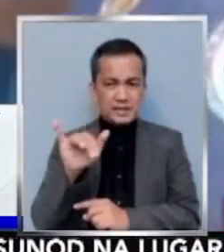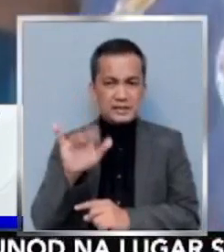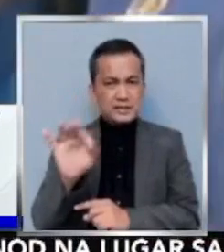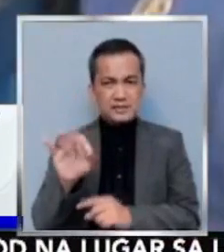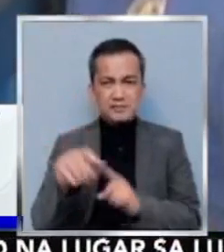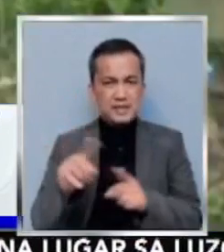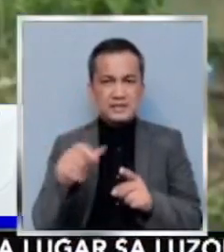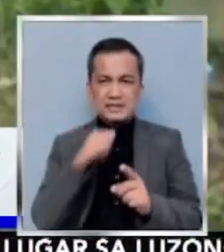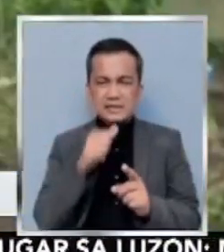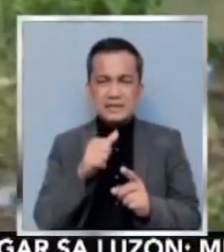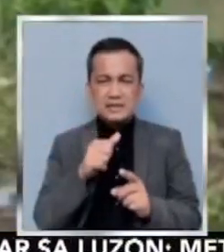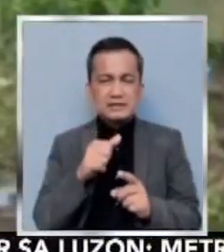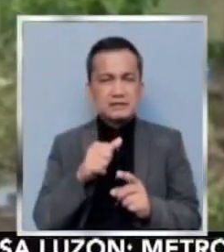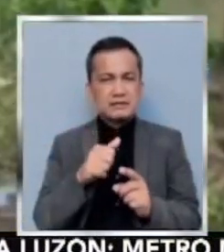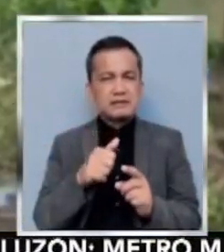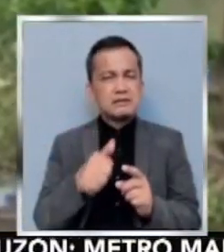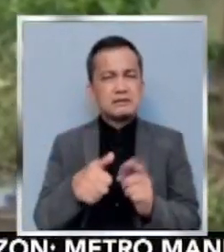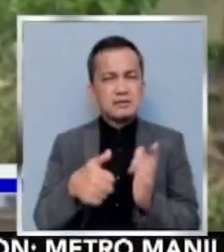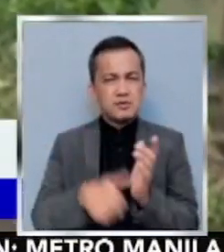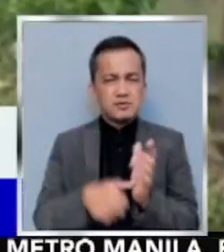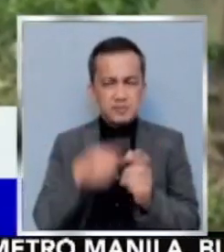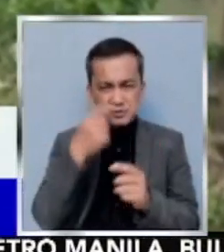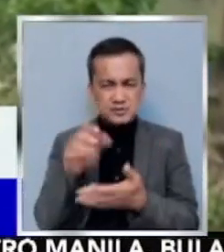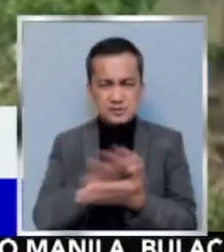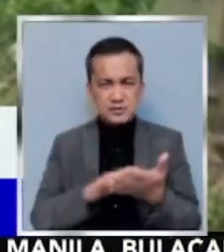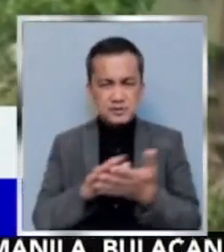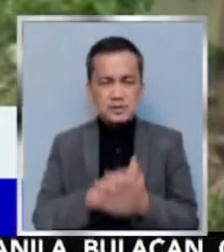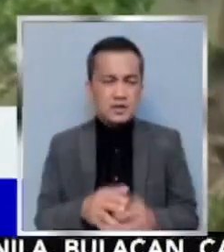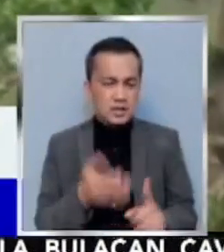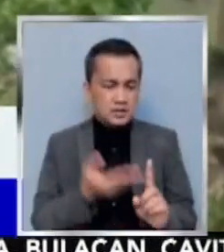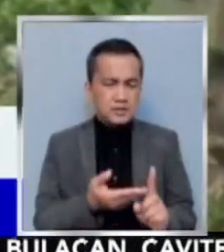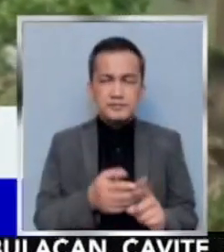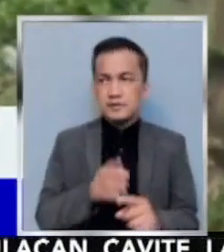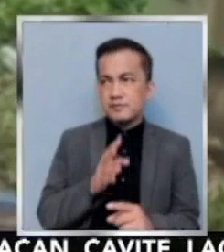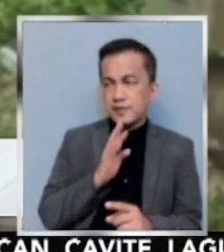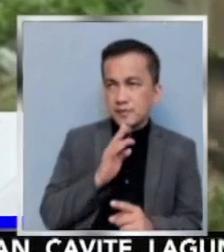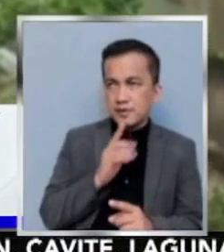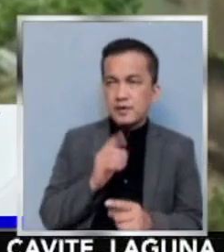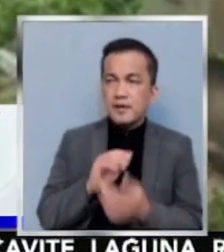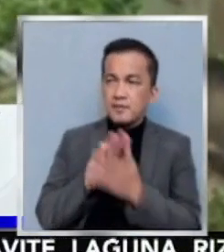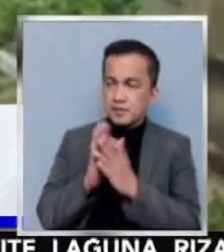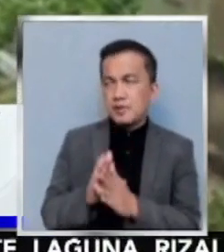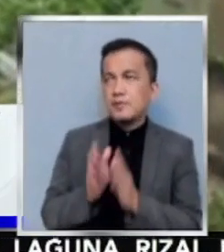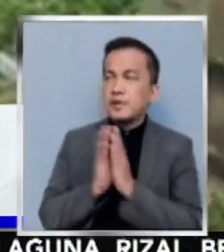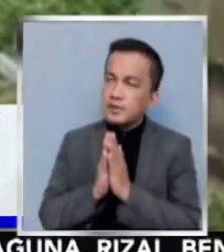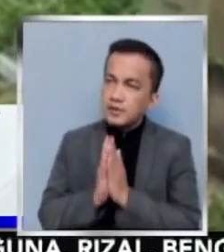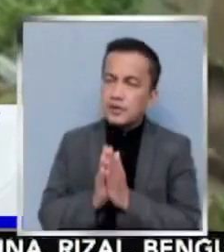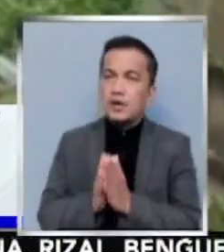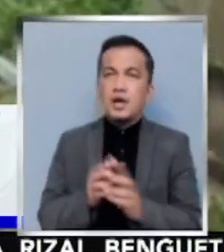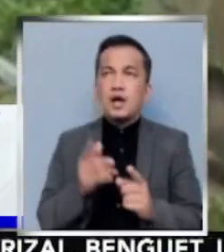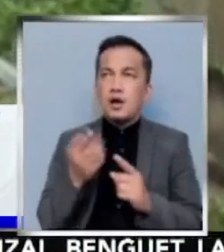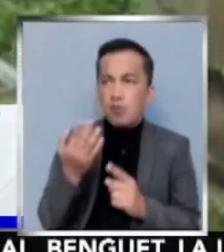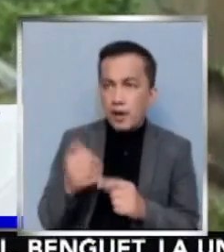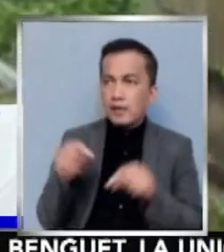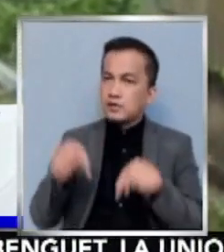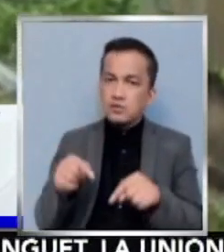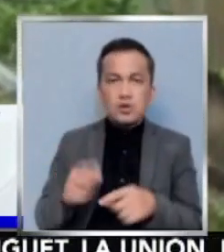sa kaguluhan. At nagpapasalamat rin ako kasi na naging peaceful kasi isa na yung pinakamahirap